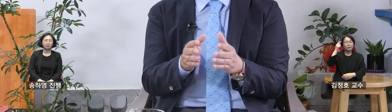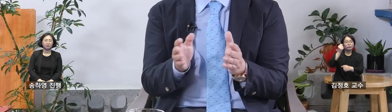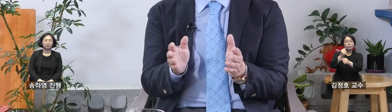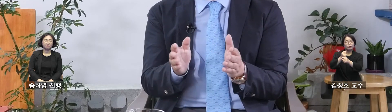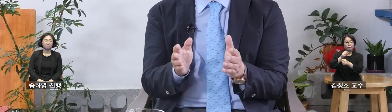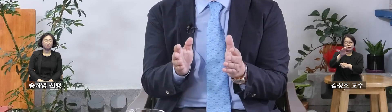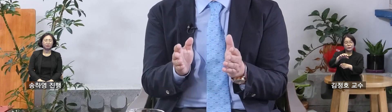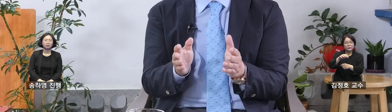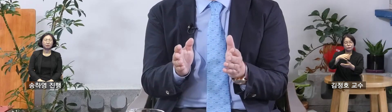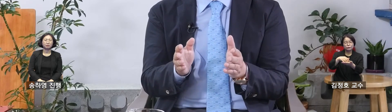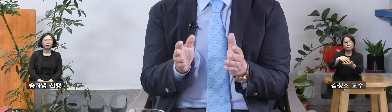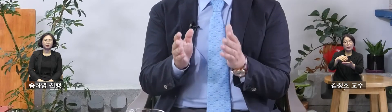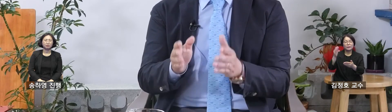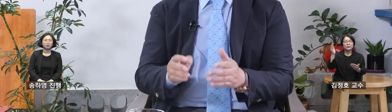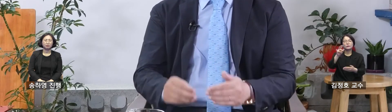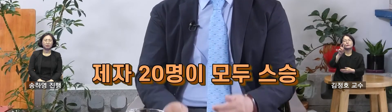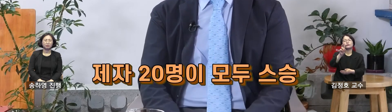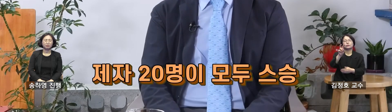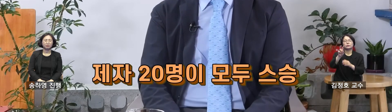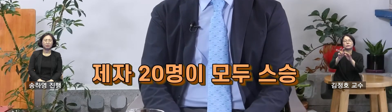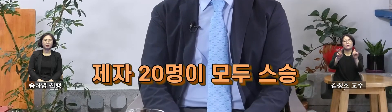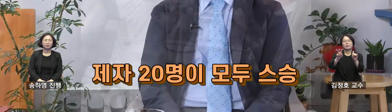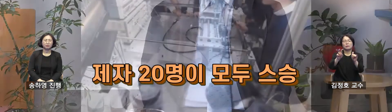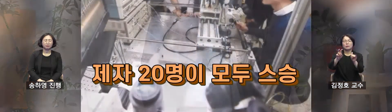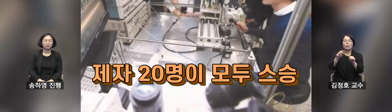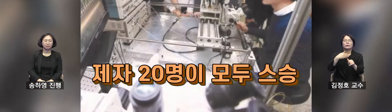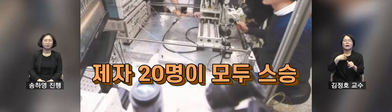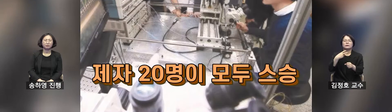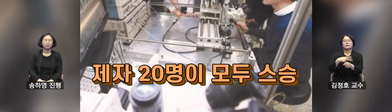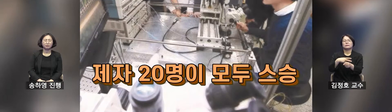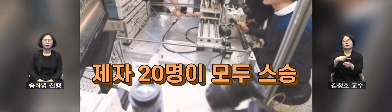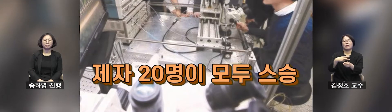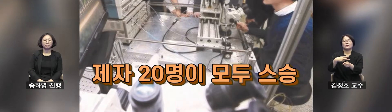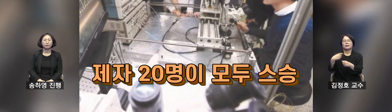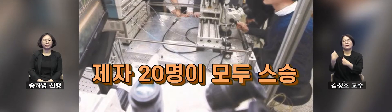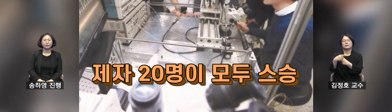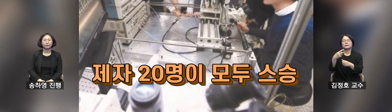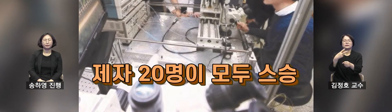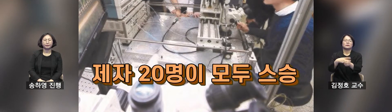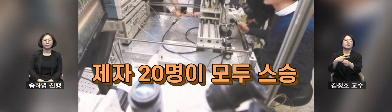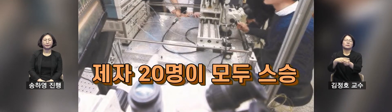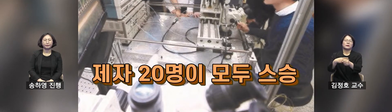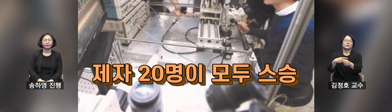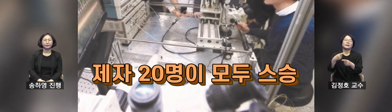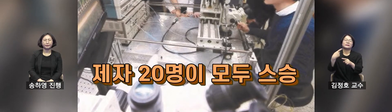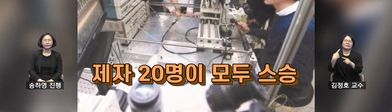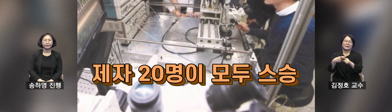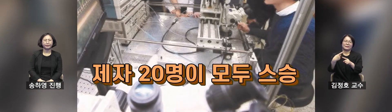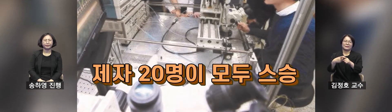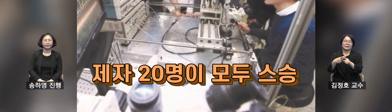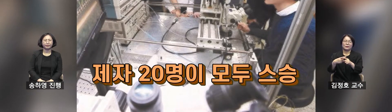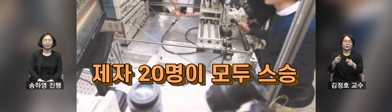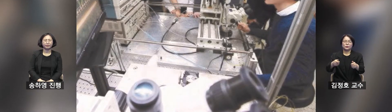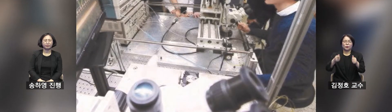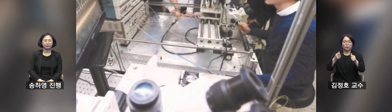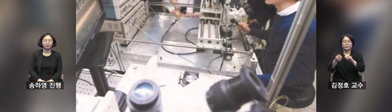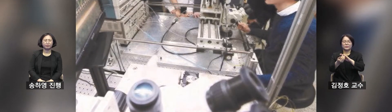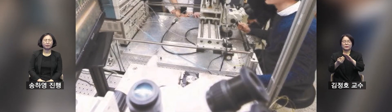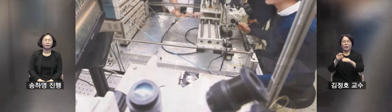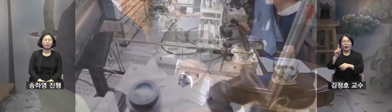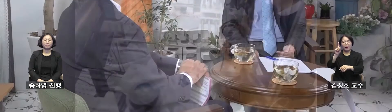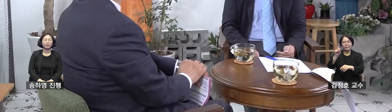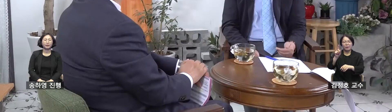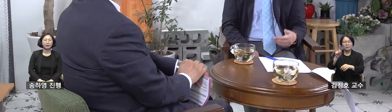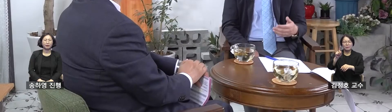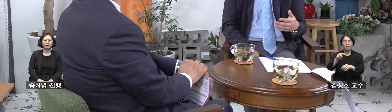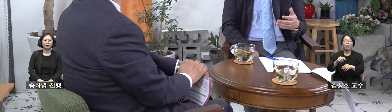학생이 한 20명 됩니다. 그래서 20명이 제 스승인 거예요. 근데 졸업할 때까지는 한 번은 히트를 치더라고. 아 그렇구나